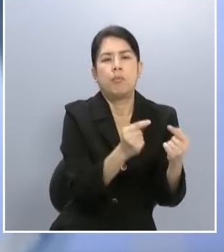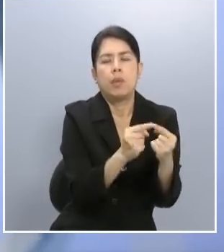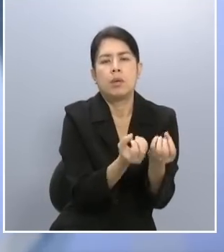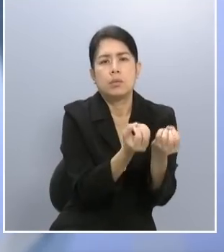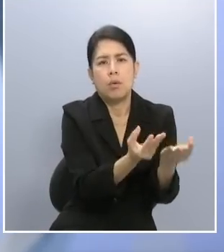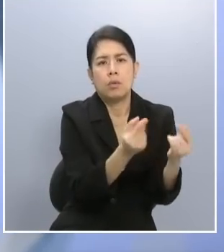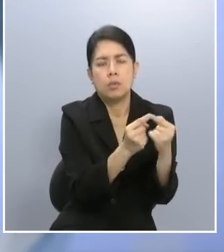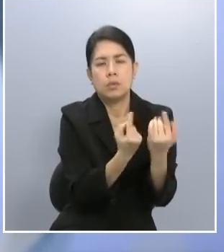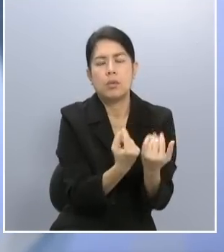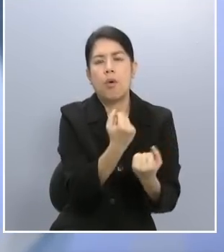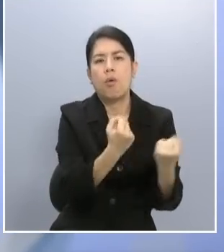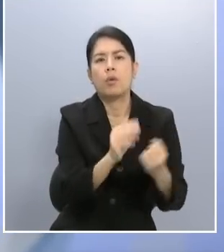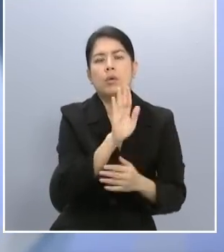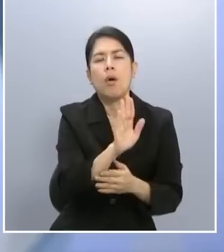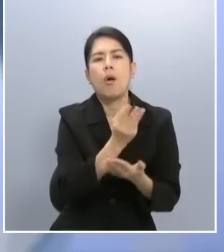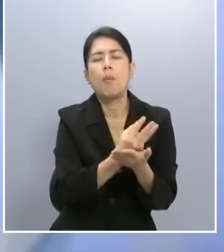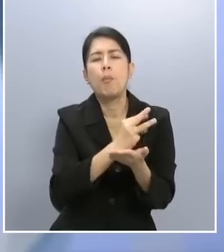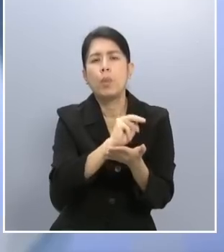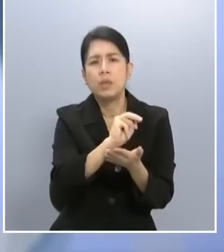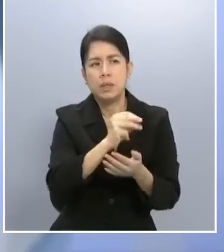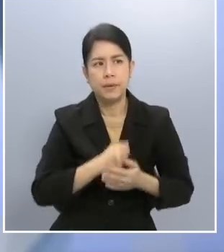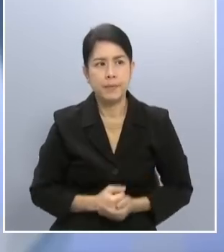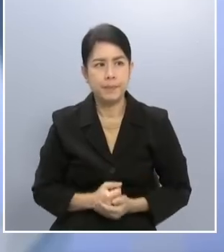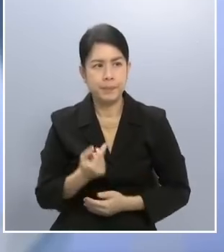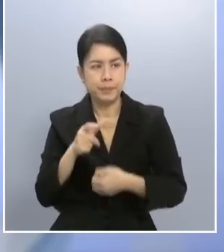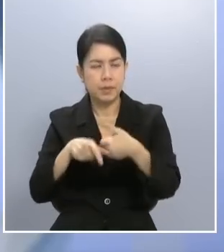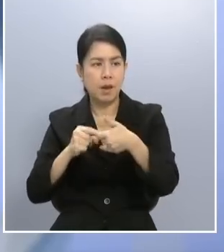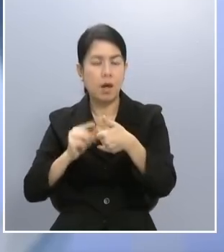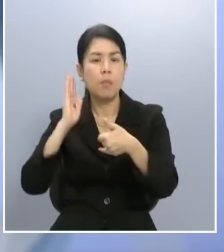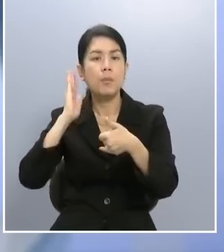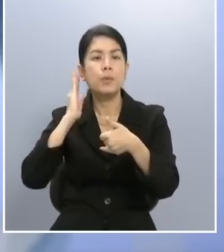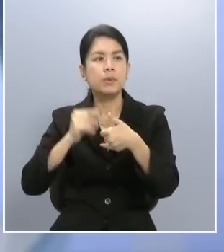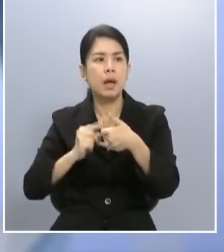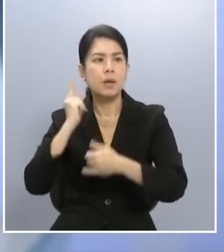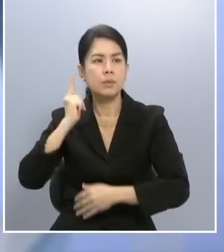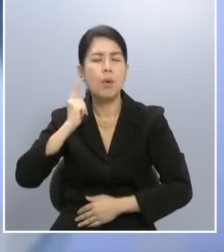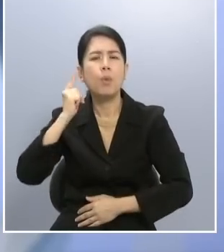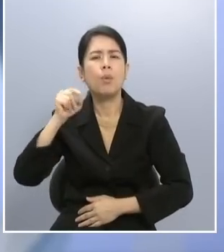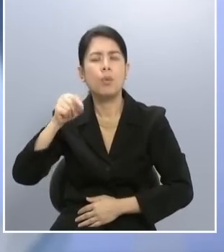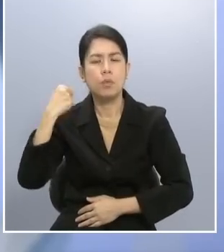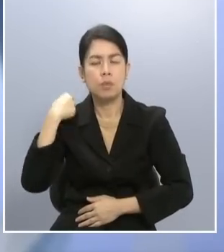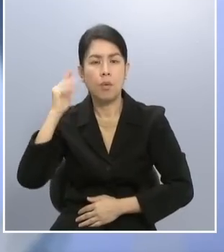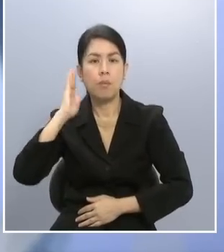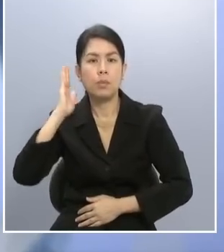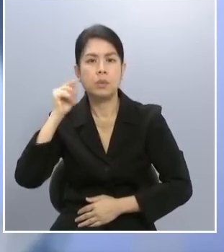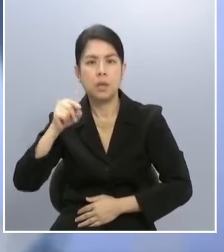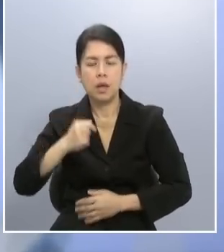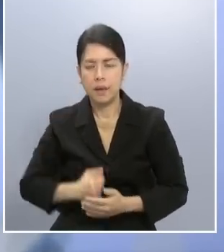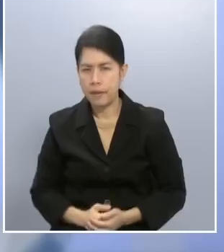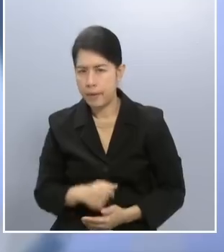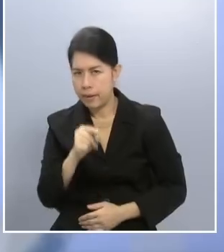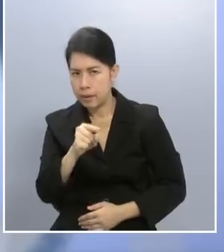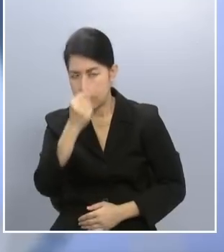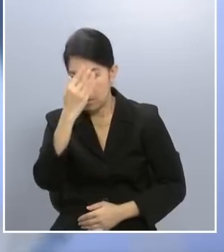แล้วจังหวะที่อยู่ในบ้านนะคะทางลุงหลังจากที่ก่อเหตุแล้วก็เข้าไปอยู่ในบ้านก็มีจังหวะที่สวนเจ้าหน้าที่เหมือนกันส่วน